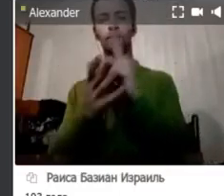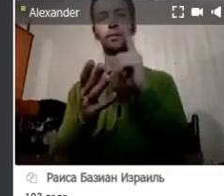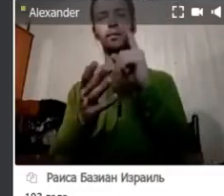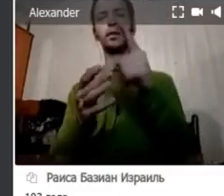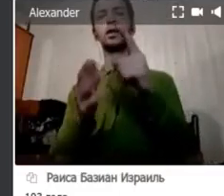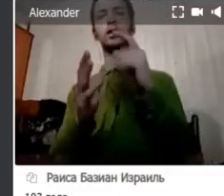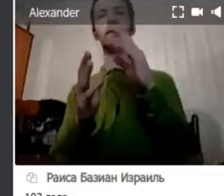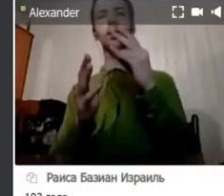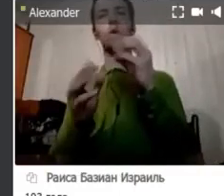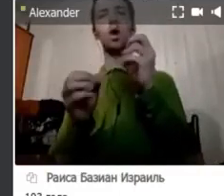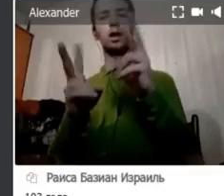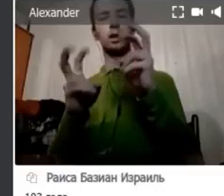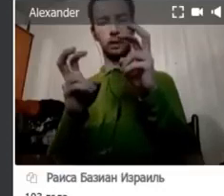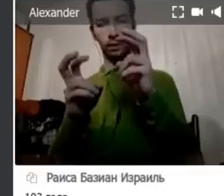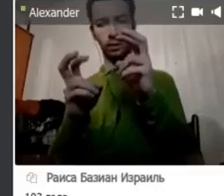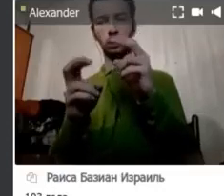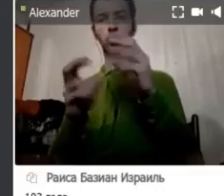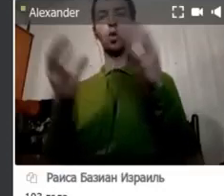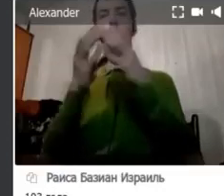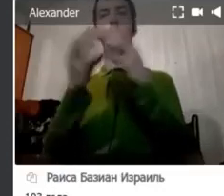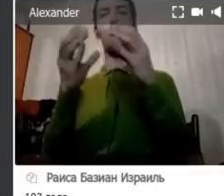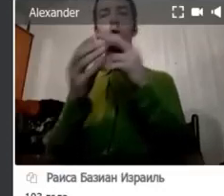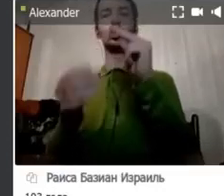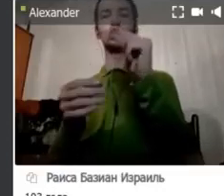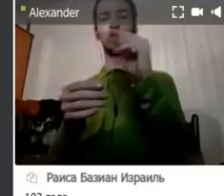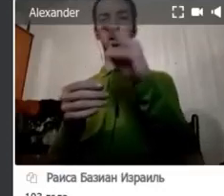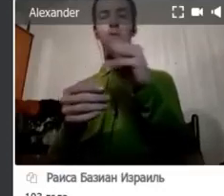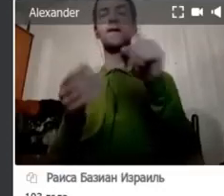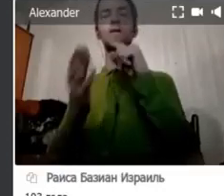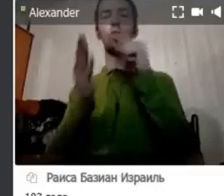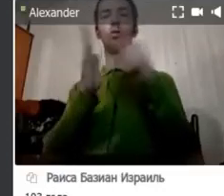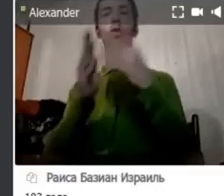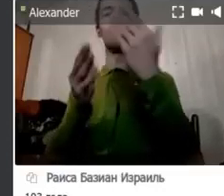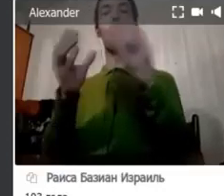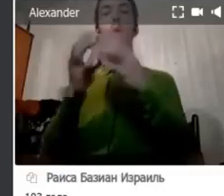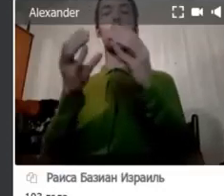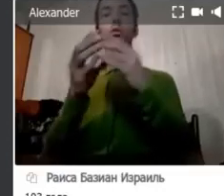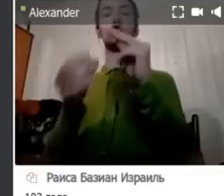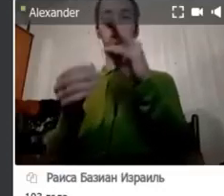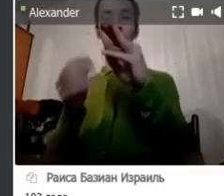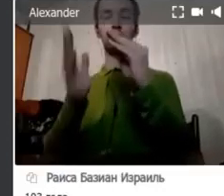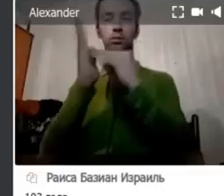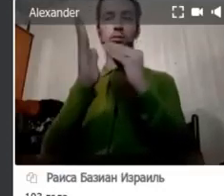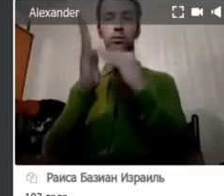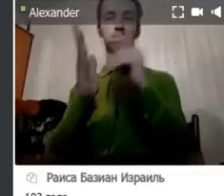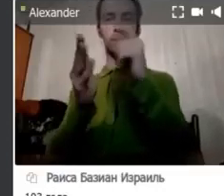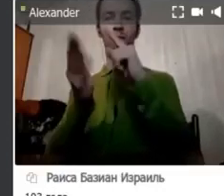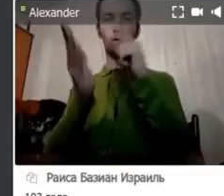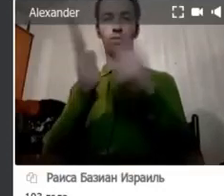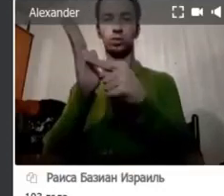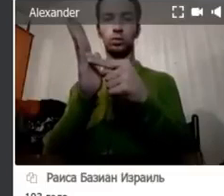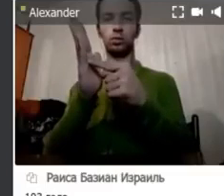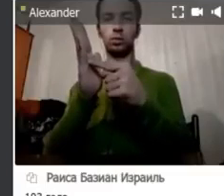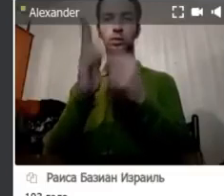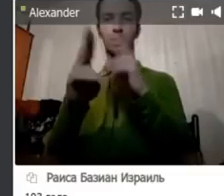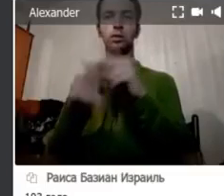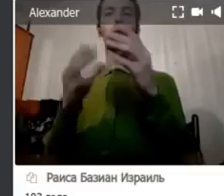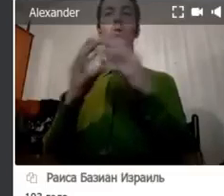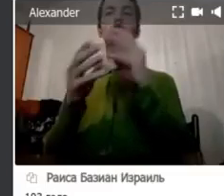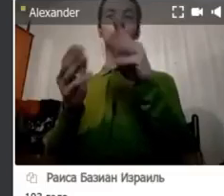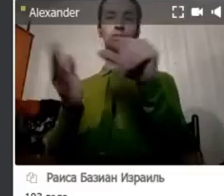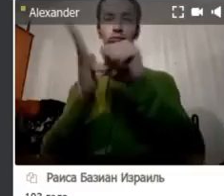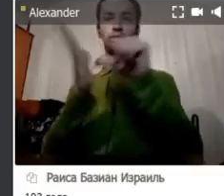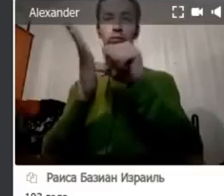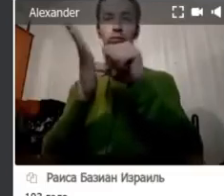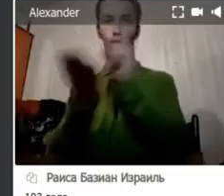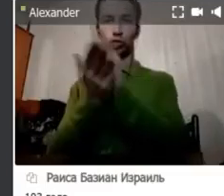и в Ватсапе, то есть задайте вопрос, вам скинут обучение, дадут вот эти ссылочки на видео, именно то